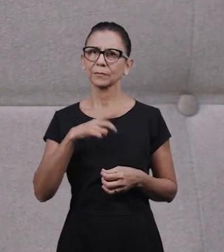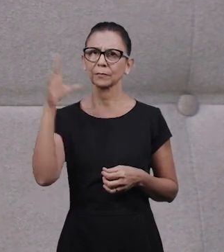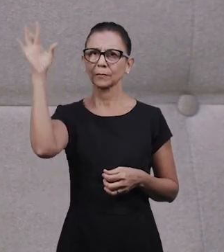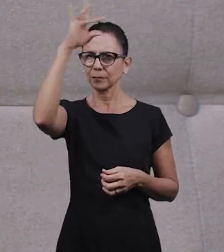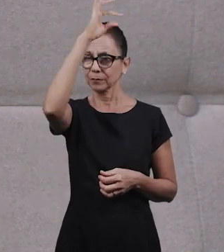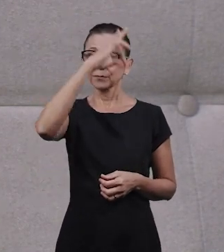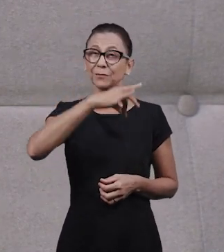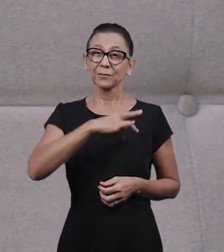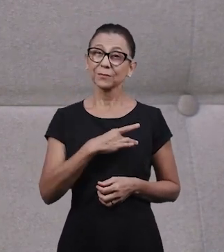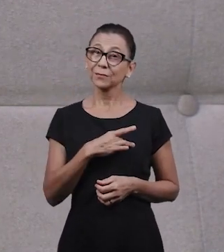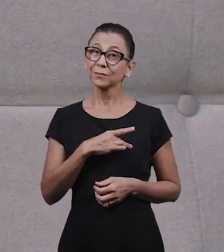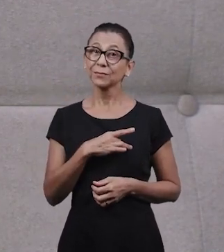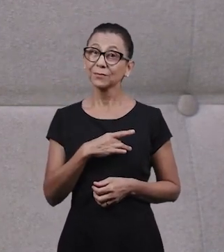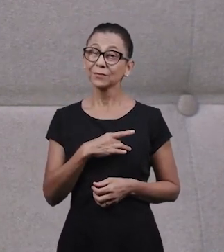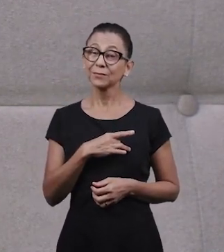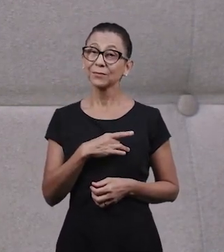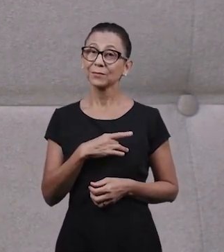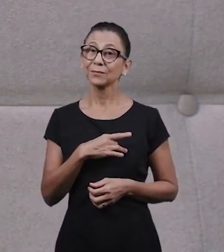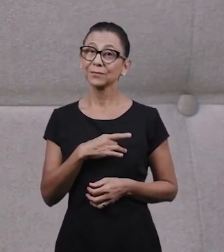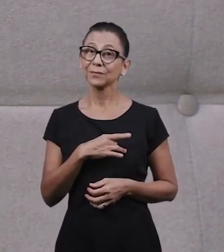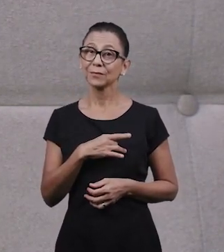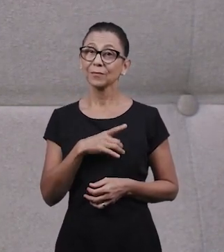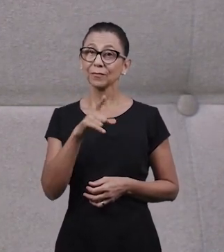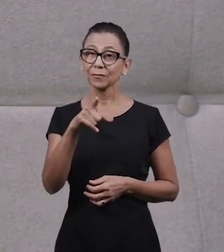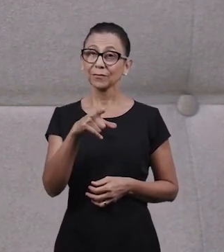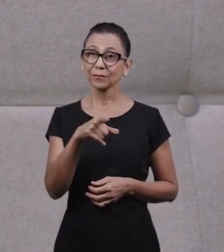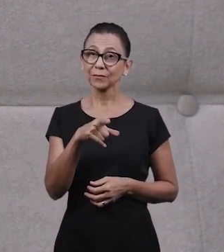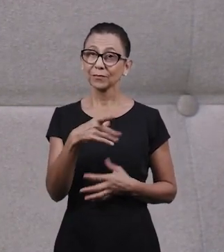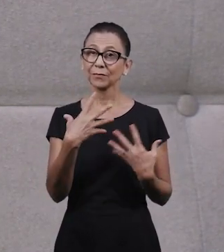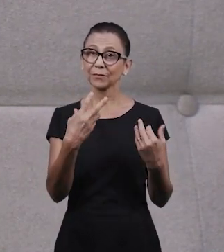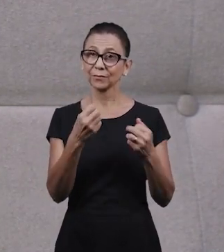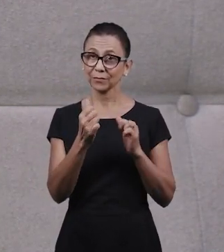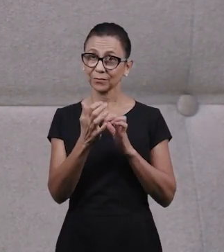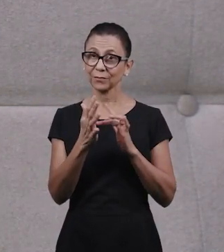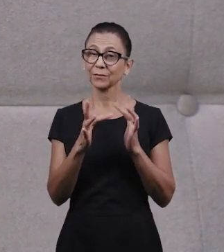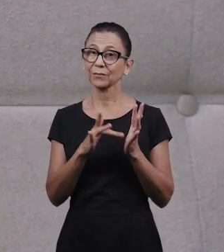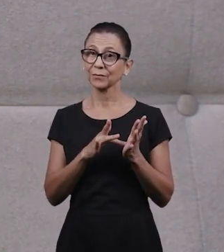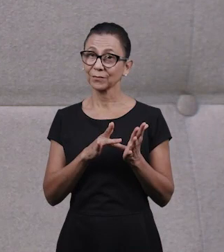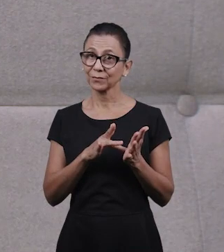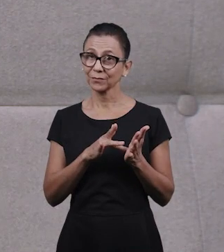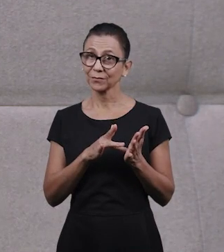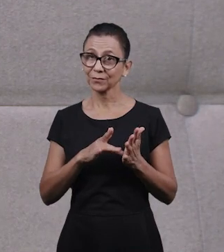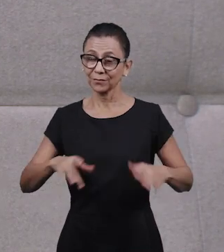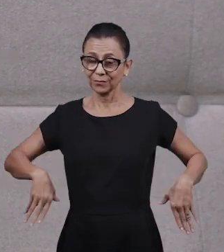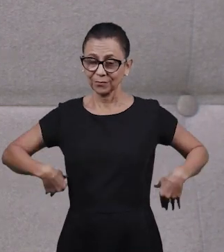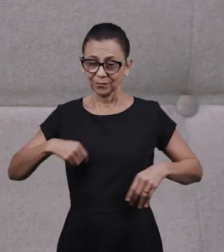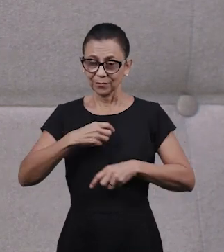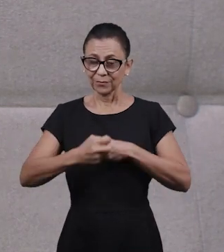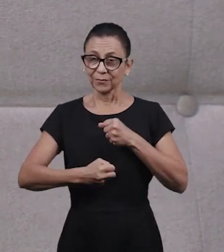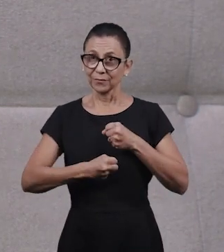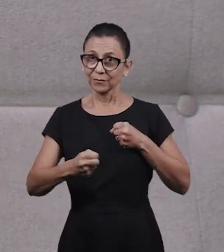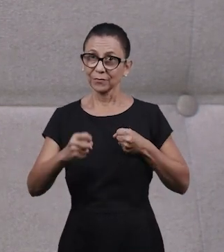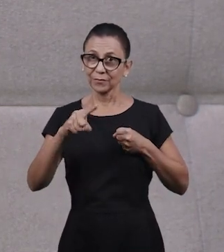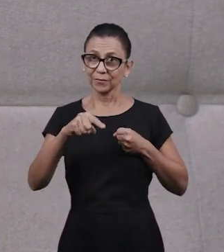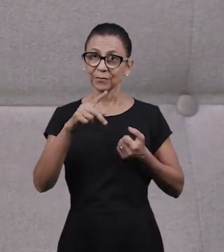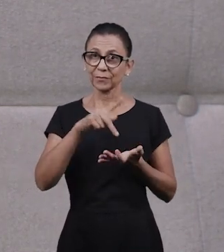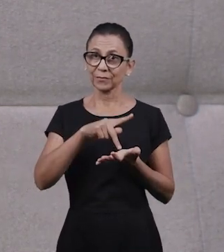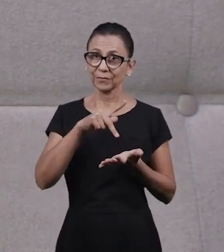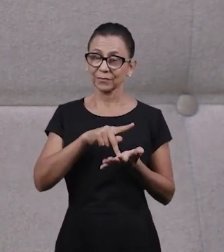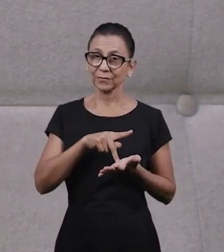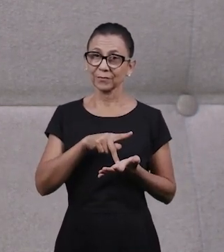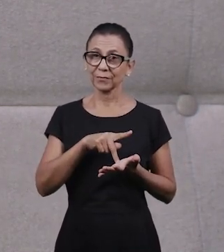préparation. Reins sains avec la vérité et aussi les lampes allumées. La